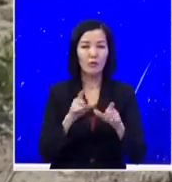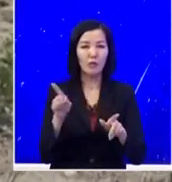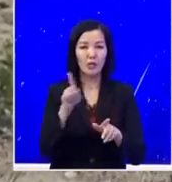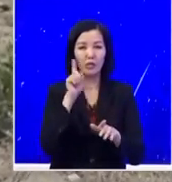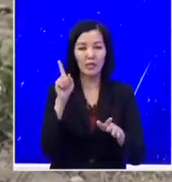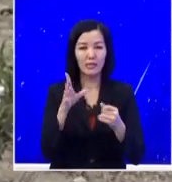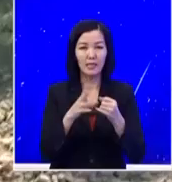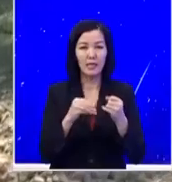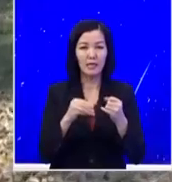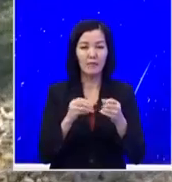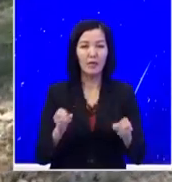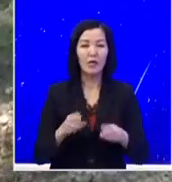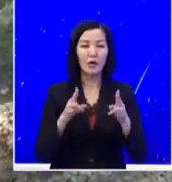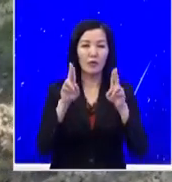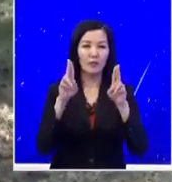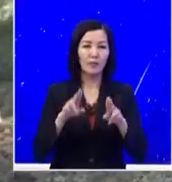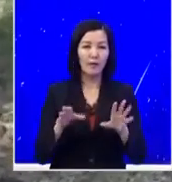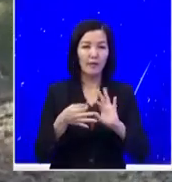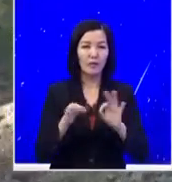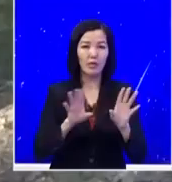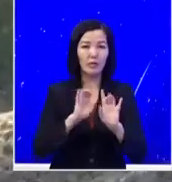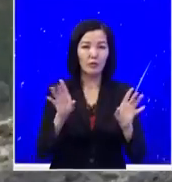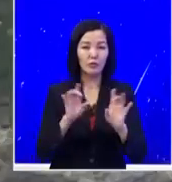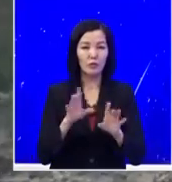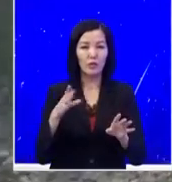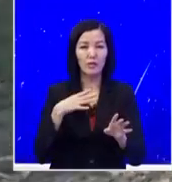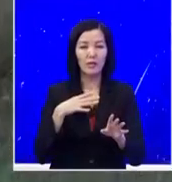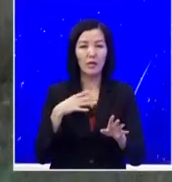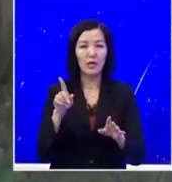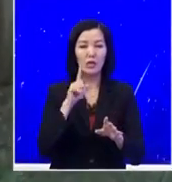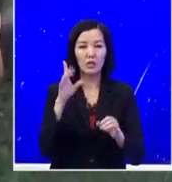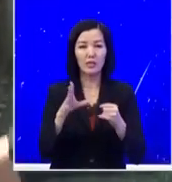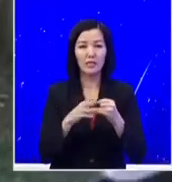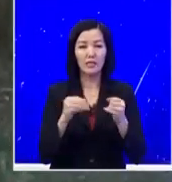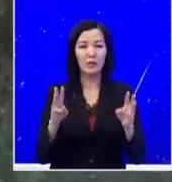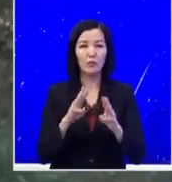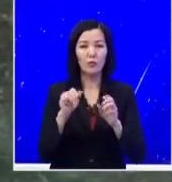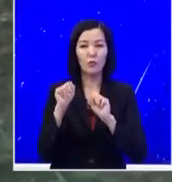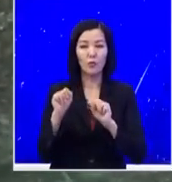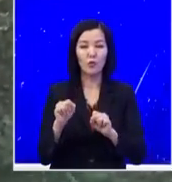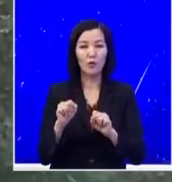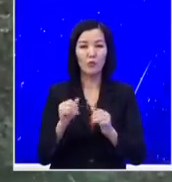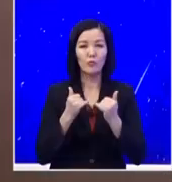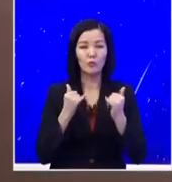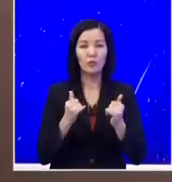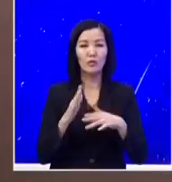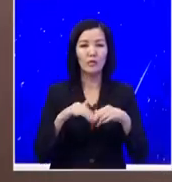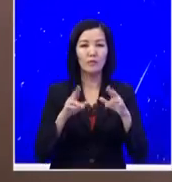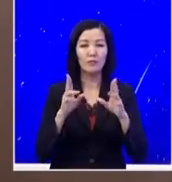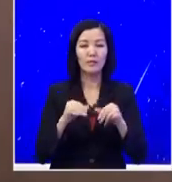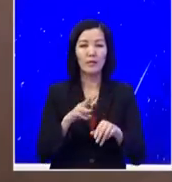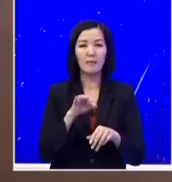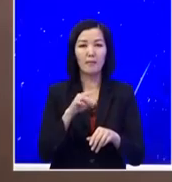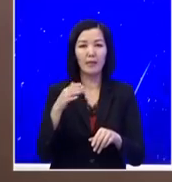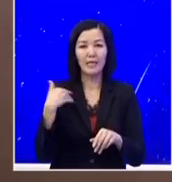ішіндегі қауіпсіздік ережелері түсіндірілді. Сонымен қатар көк алқапты қызыл жалыннан сақтау үшін арнайы